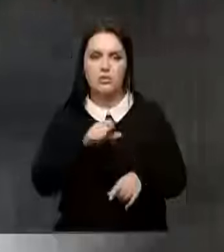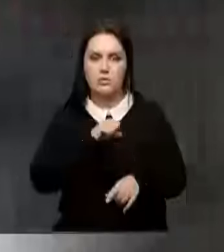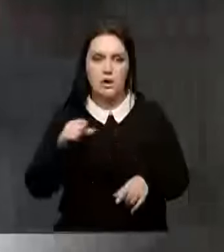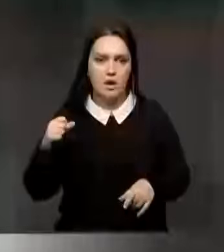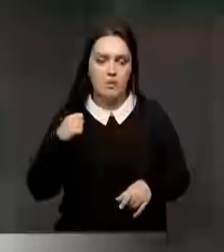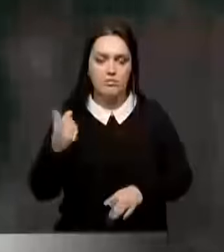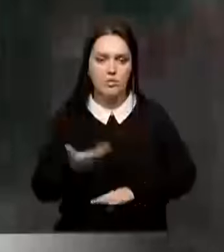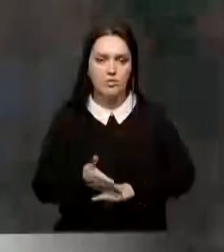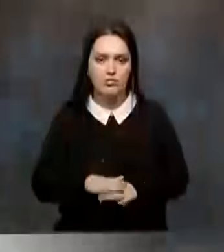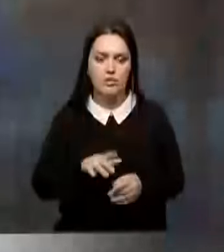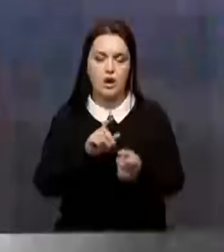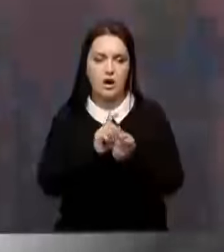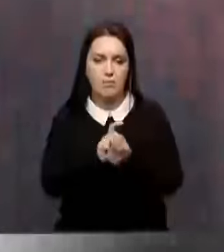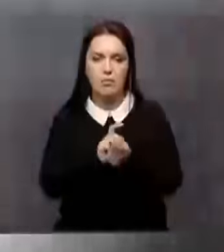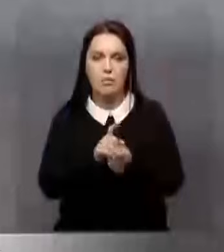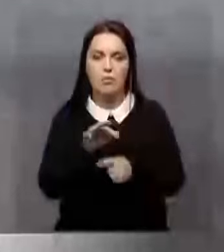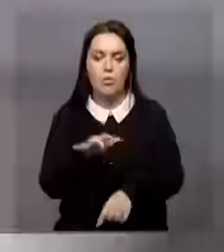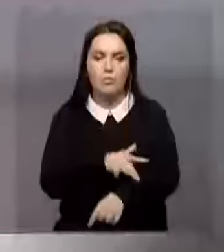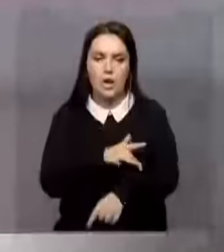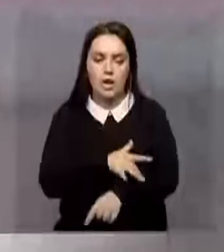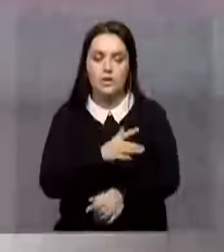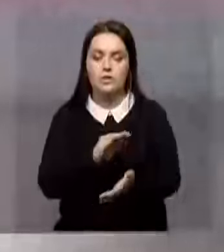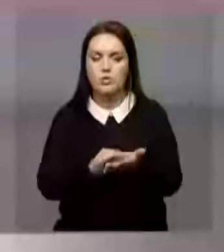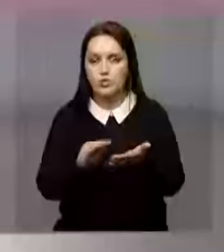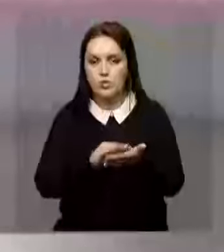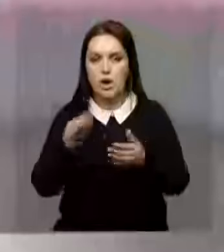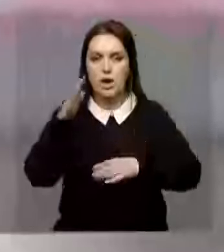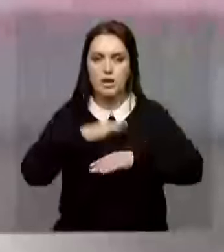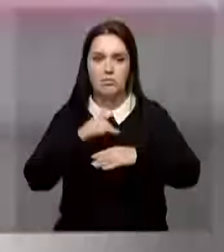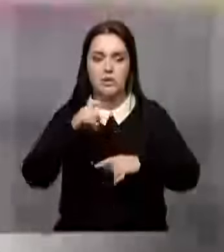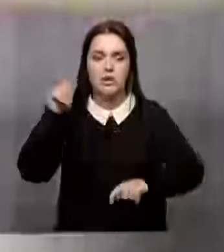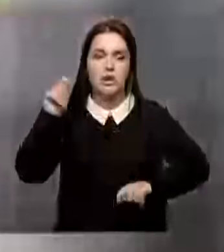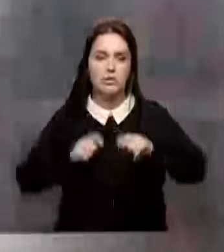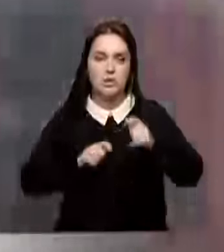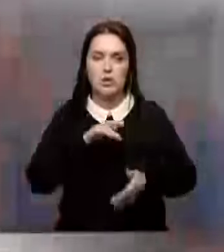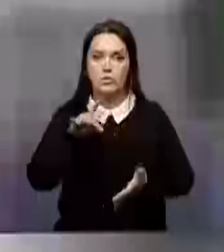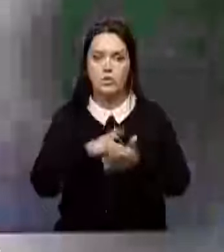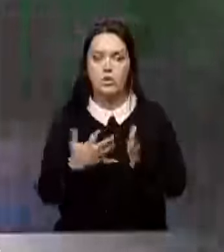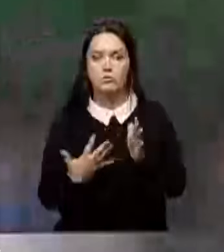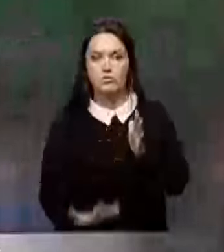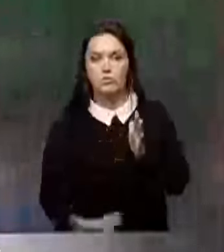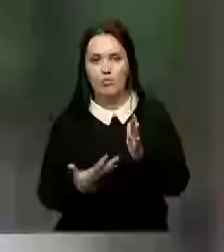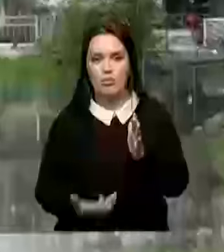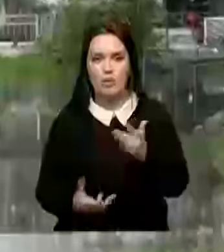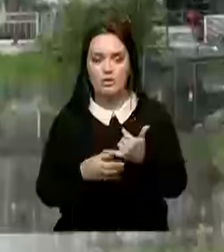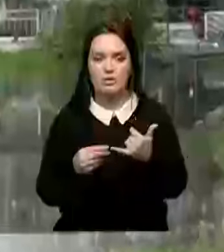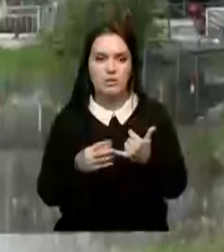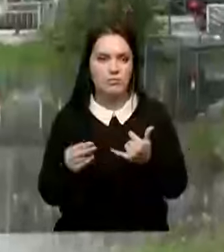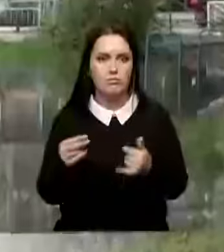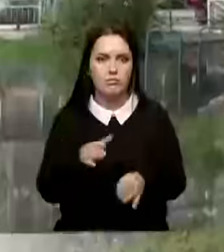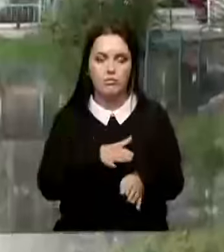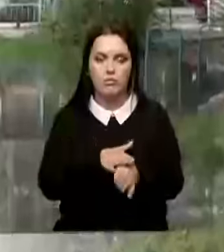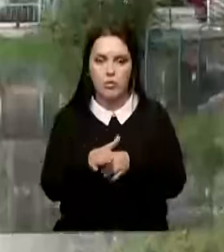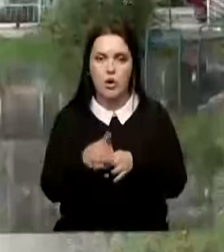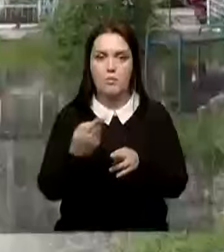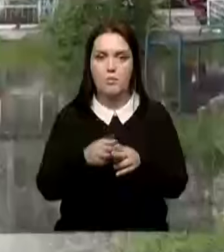преодолевать последствия стихии. По данным пресс-службы Акима областного центра, из-за обильных осадков городские ливневые сети были перегружены. И